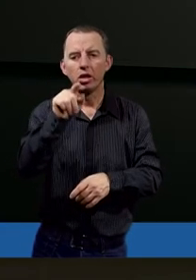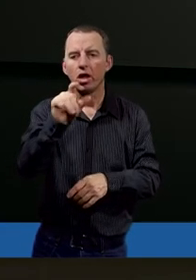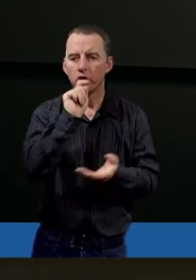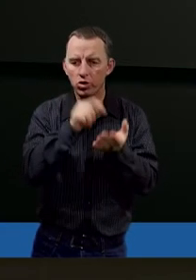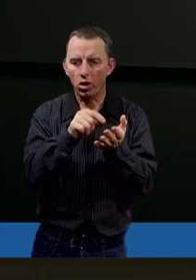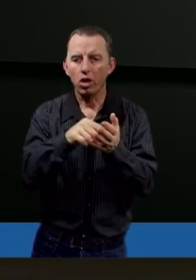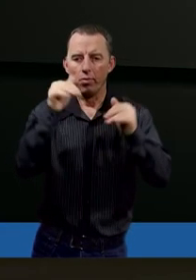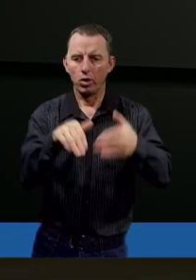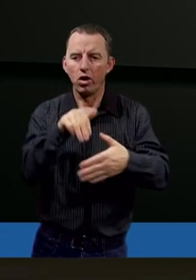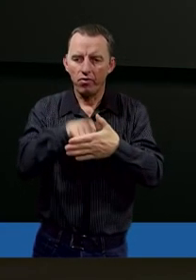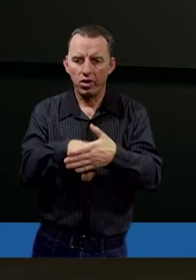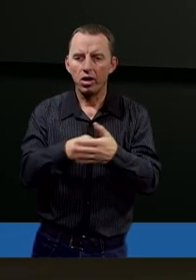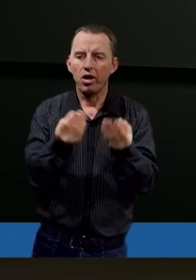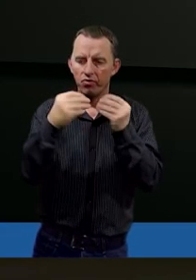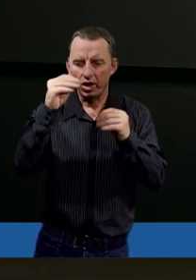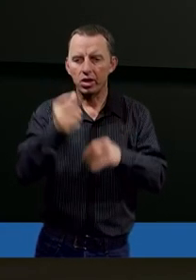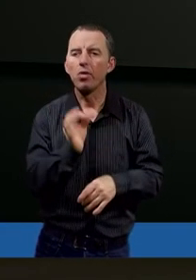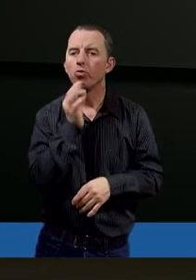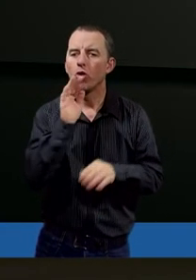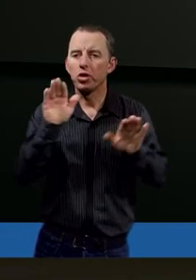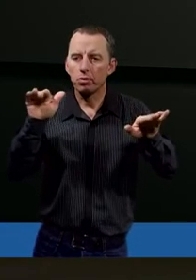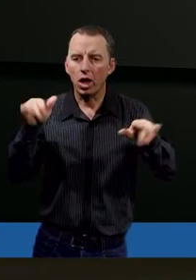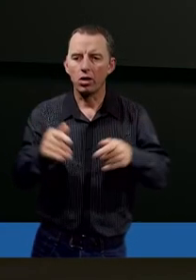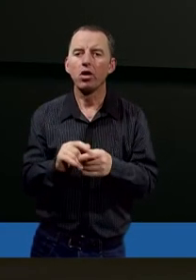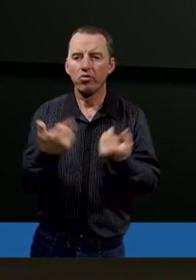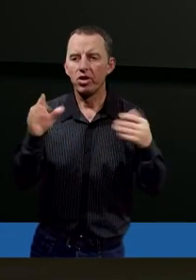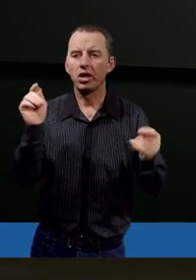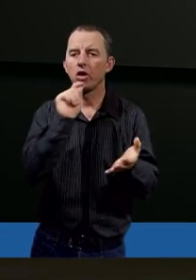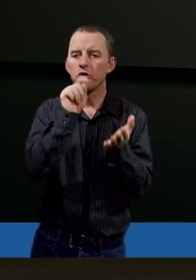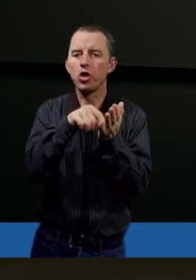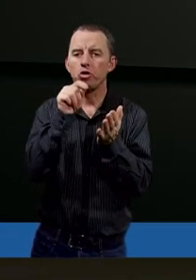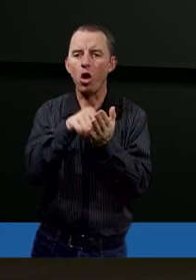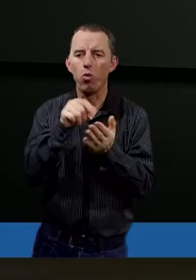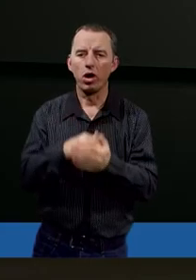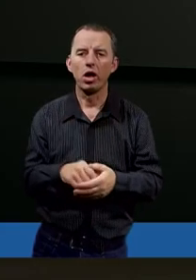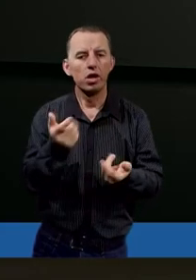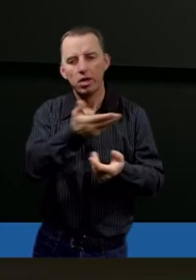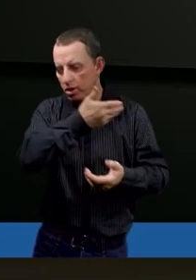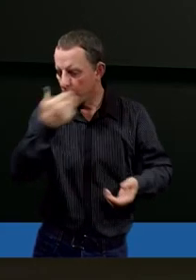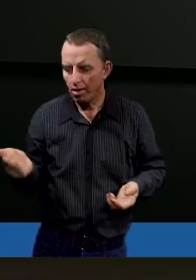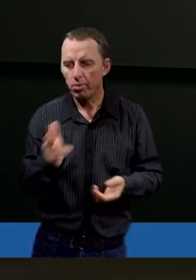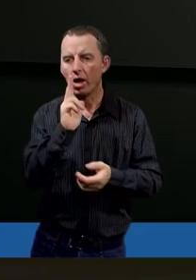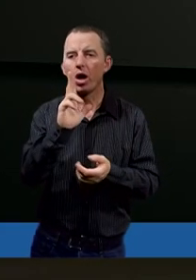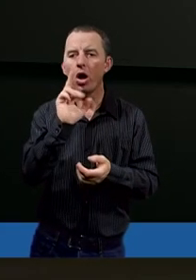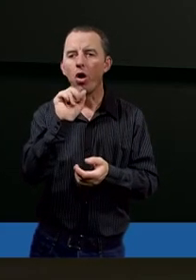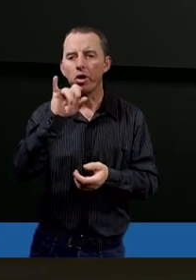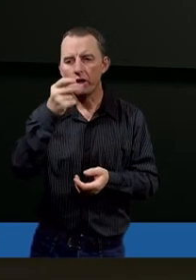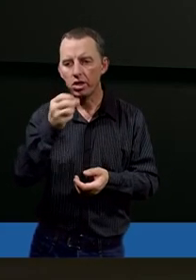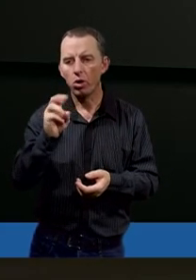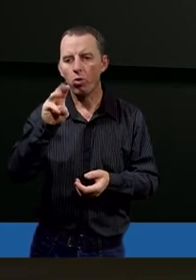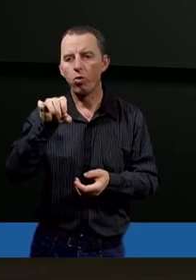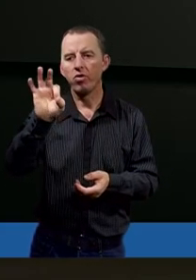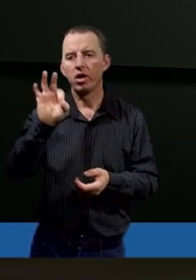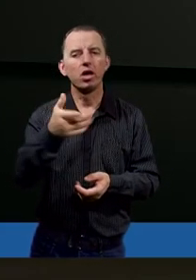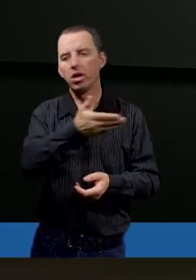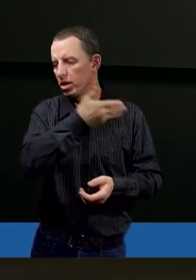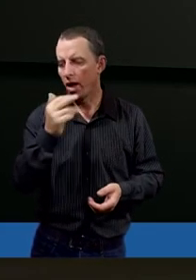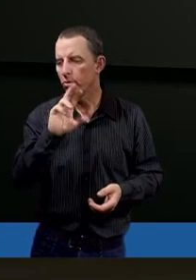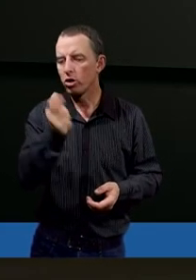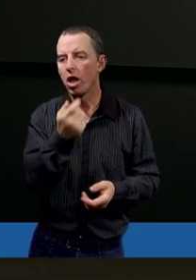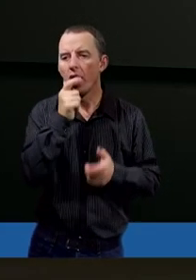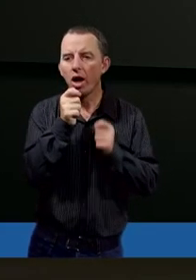dzięcioły mogą wychować więcej młodych, no i jest więcej dzięciołów. A jak nie ma tych korników, no to i nie ma